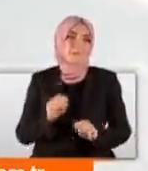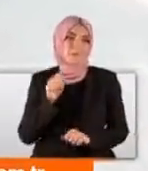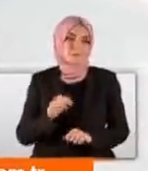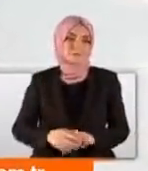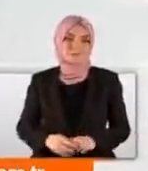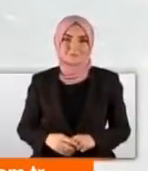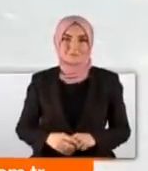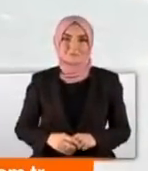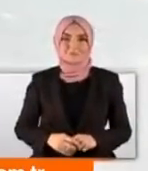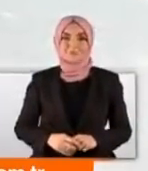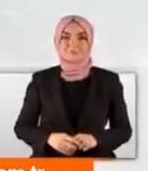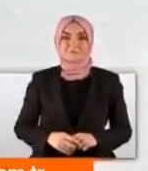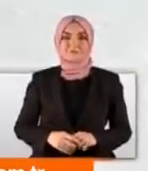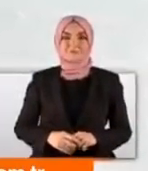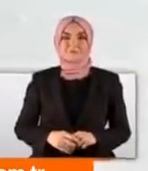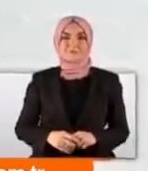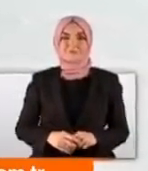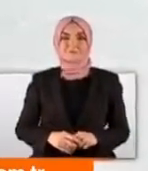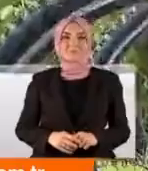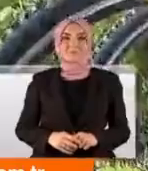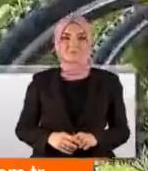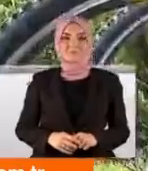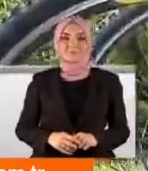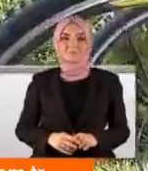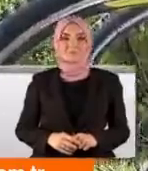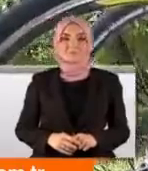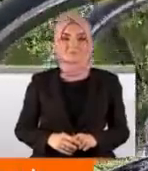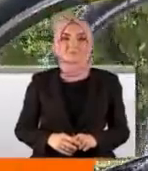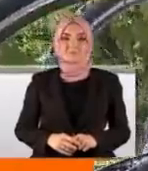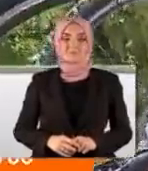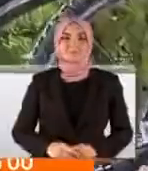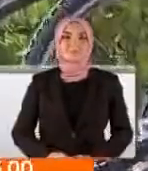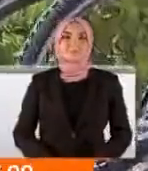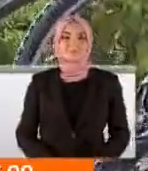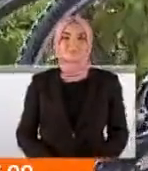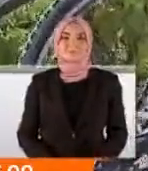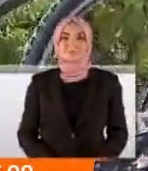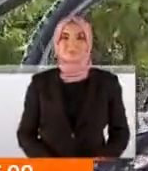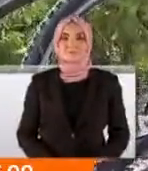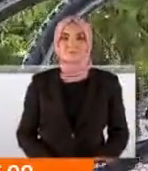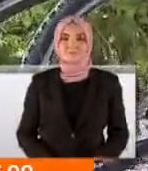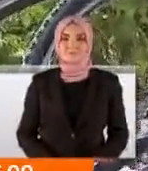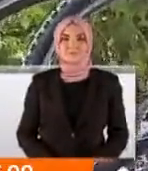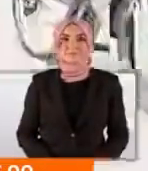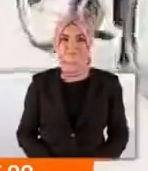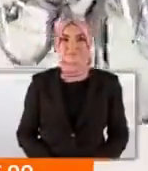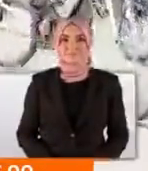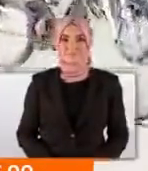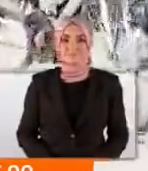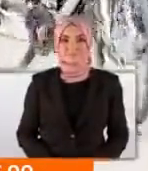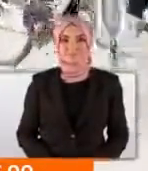diyordum ama artık hep okula gitmek istiyorum. Tatil olmasını istiyorum. Telafi eğitimine çoğunlukla katılmadık ama bugün bisiklet olduğu için geldim ben